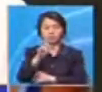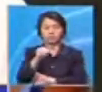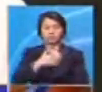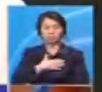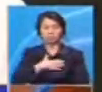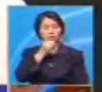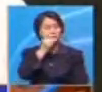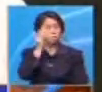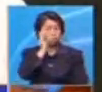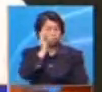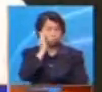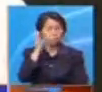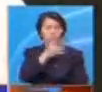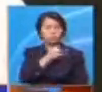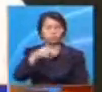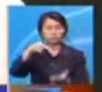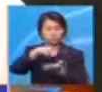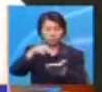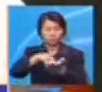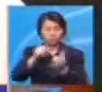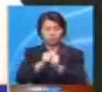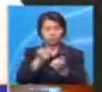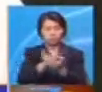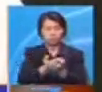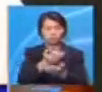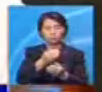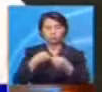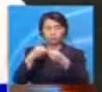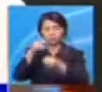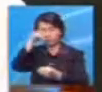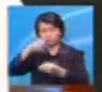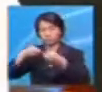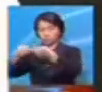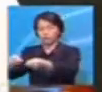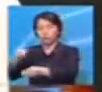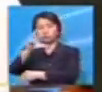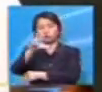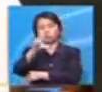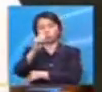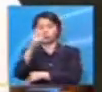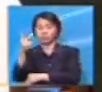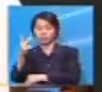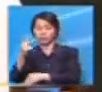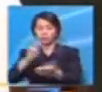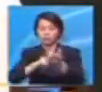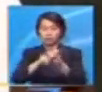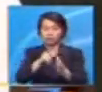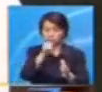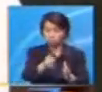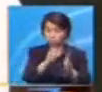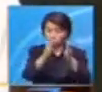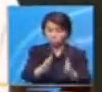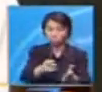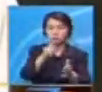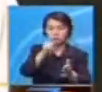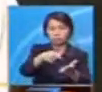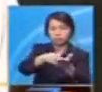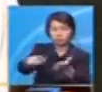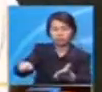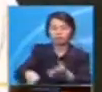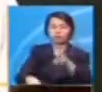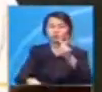home dan ini dengan pemberian rm30,000 ini bermakna pembeli-pembeli rumah hanya perlu membayar